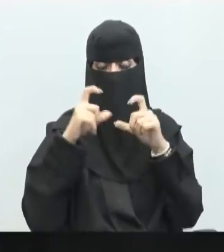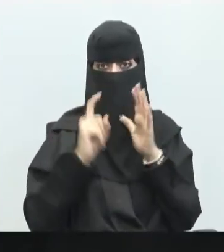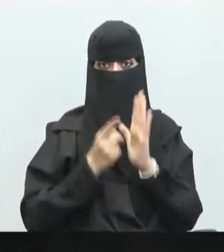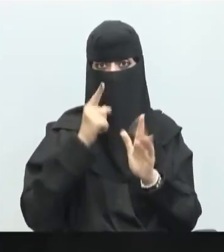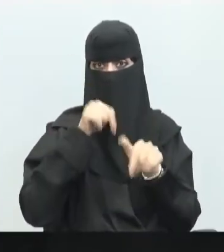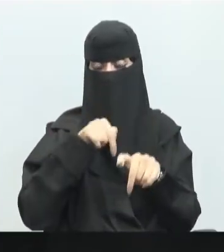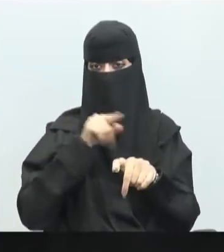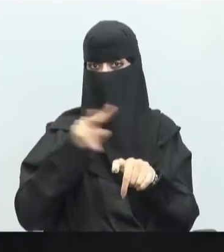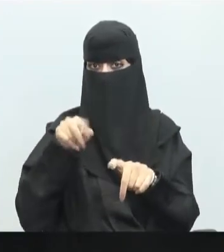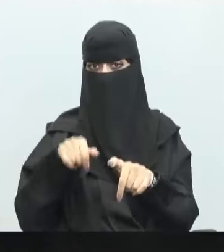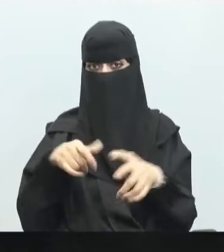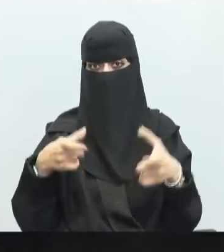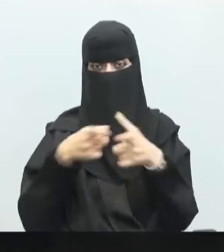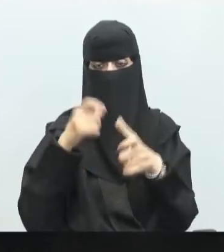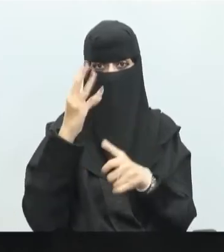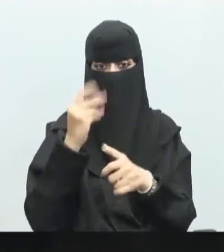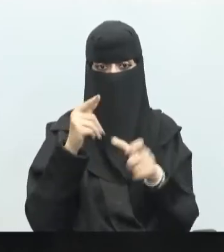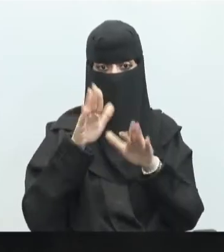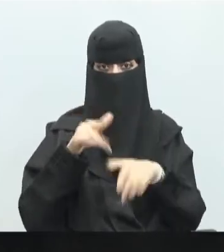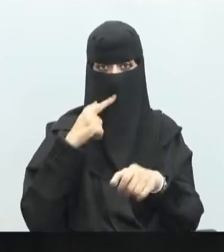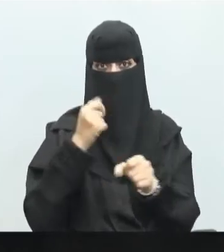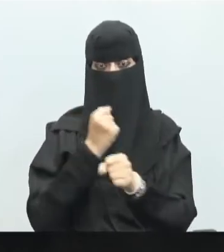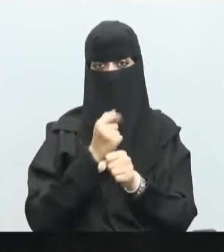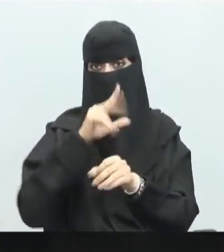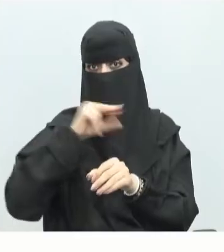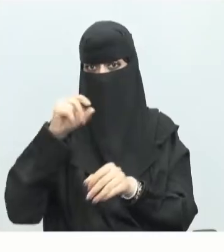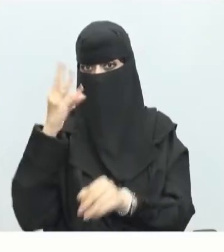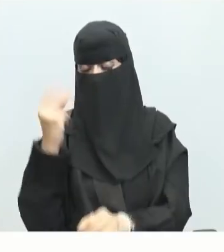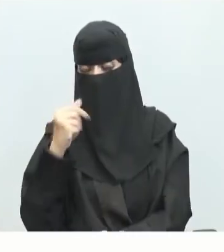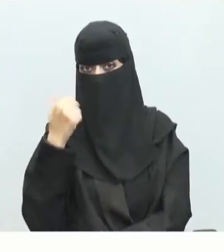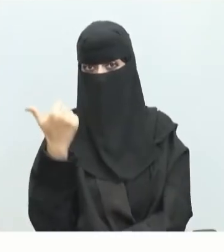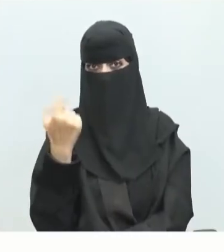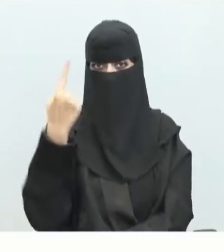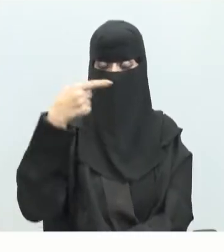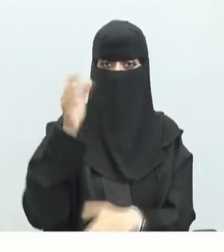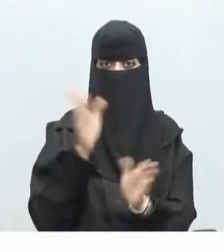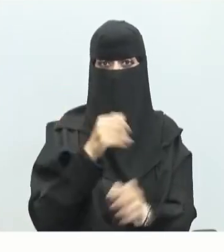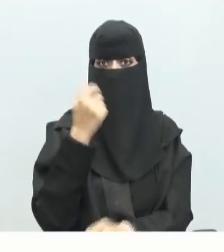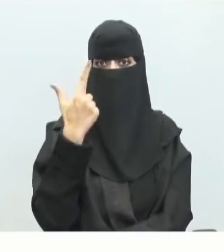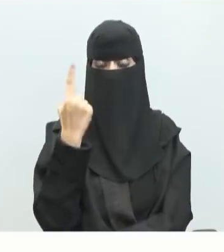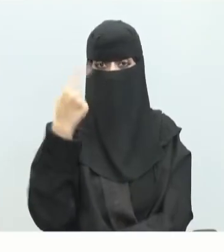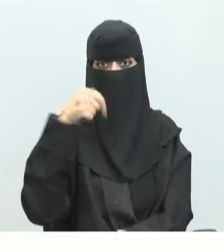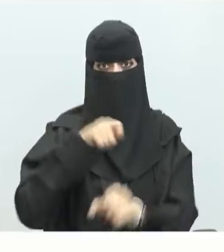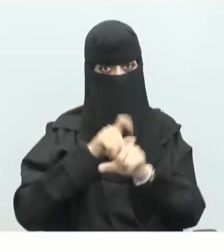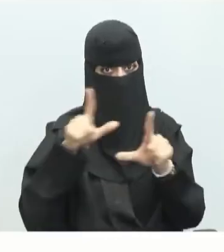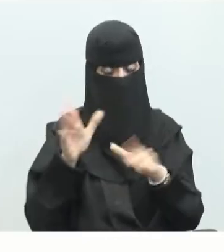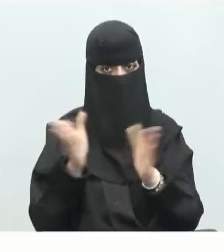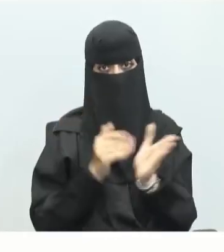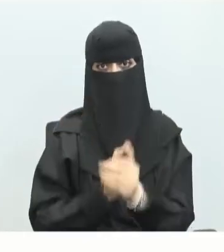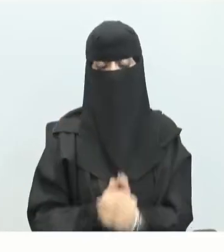امامي عباره عن مجموعه من الاشياء مثلناها بالعدد سته عشر وسبعه عشر واضح